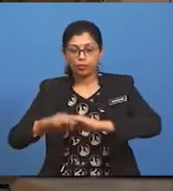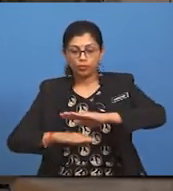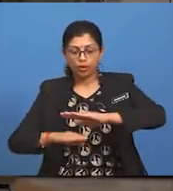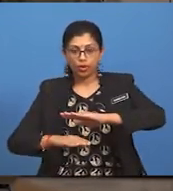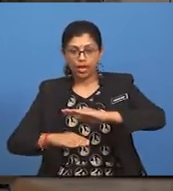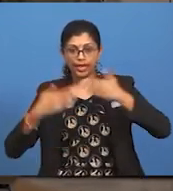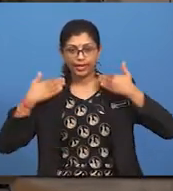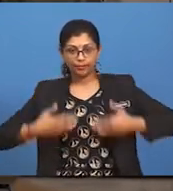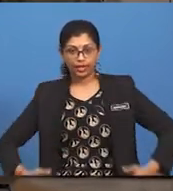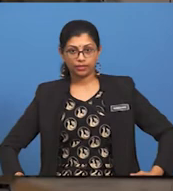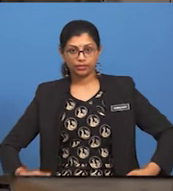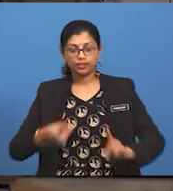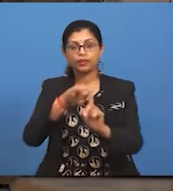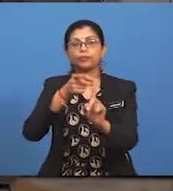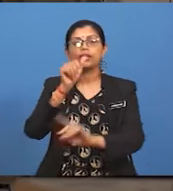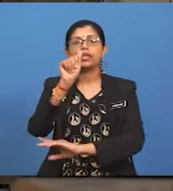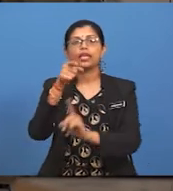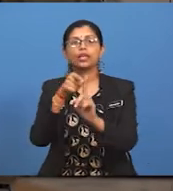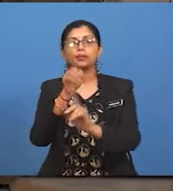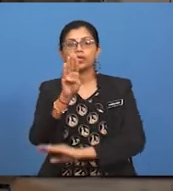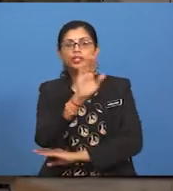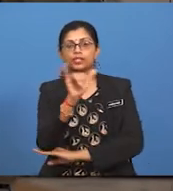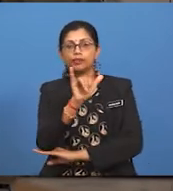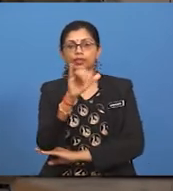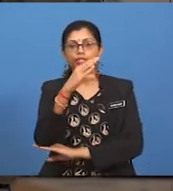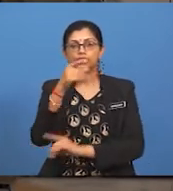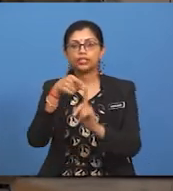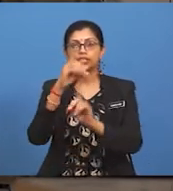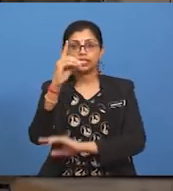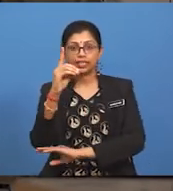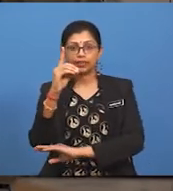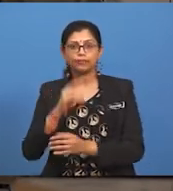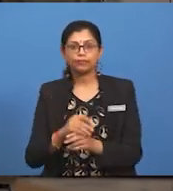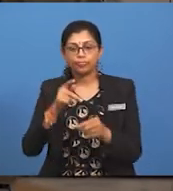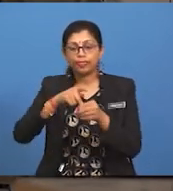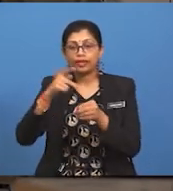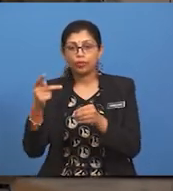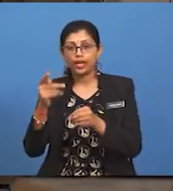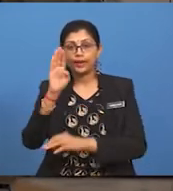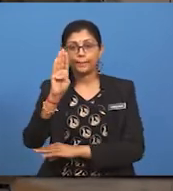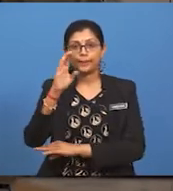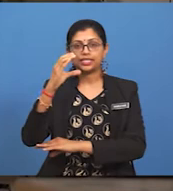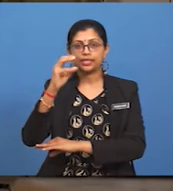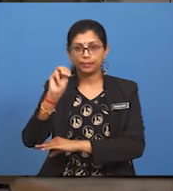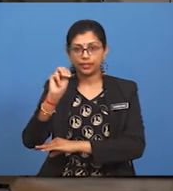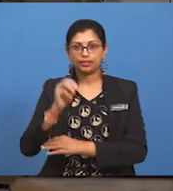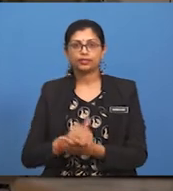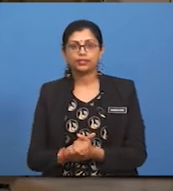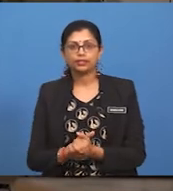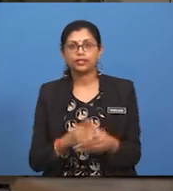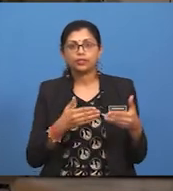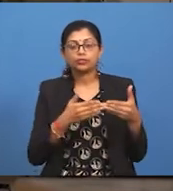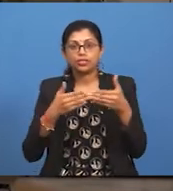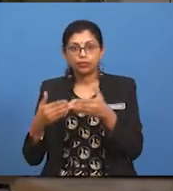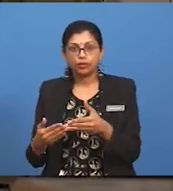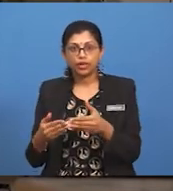B sama dengan C ke D. Keluarkan 4 cm. Kemudian sambungkan